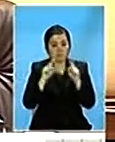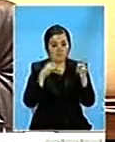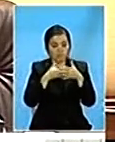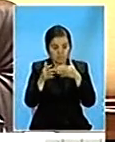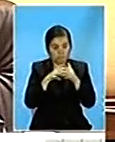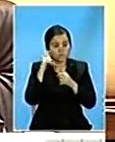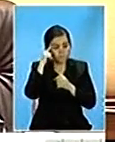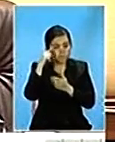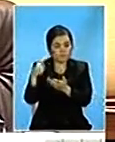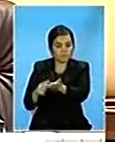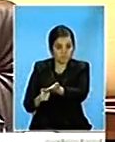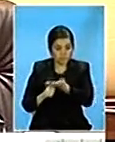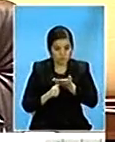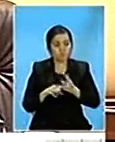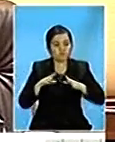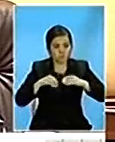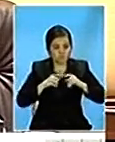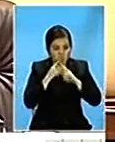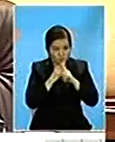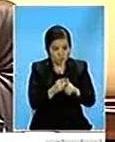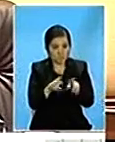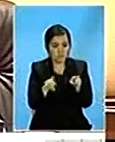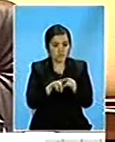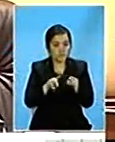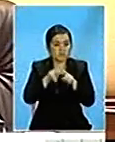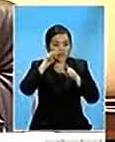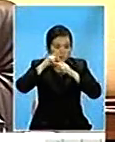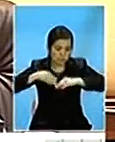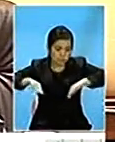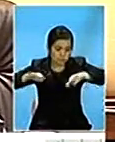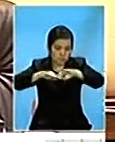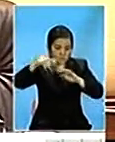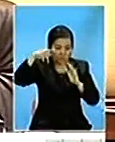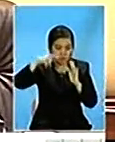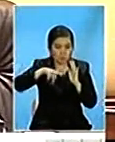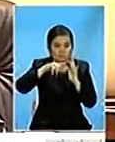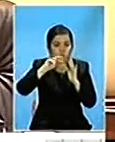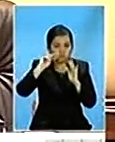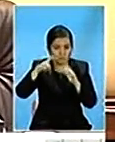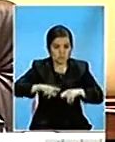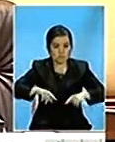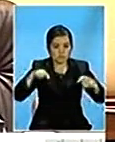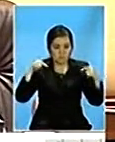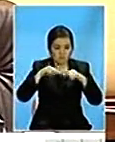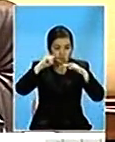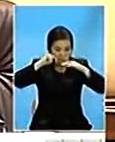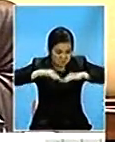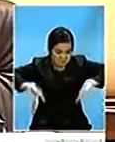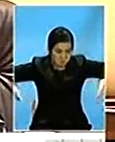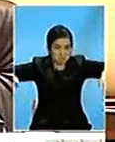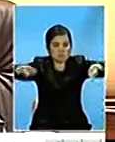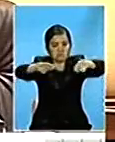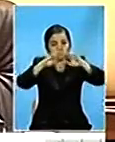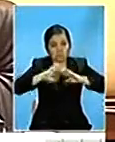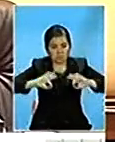านนะครับเนื่องจากลำน้ำพุงเนี่ยเป็นลำน้ำที่ใหญ่และมีความสำคัญในจังหวัดสกลนครนะครับซึ่งเรื่องนี้